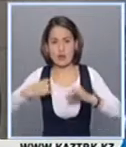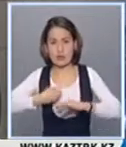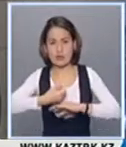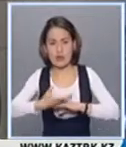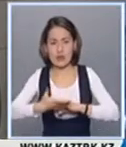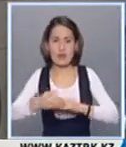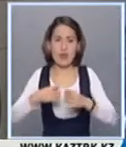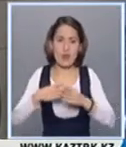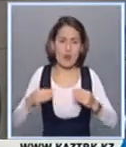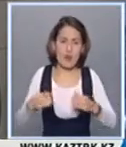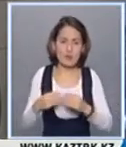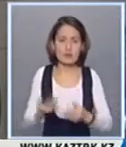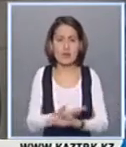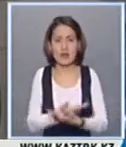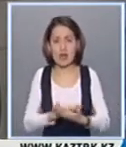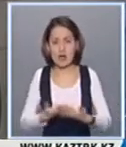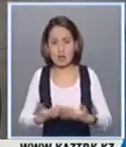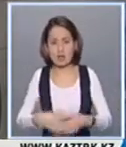тоқаш, бауырсақ дейді ғой,